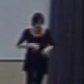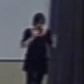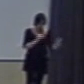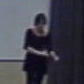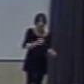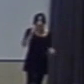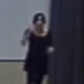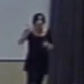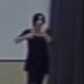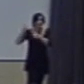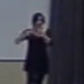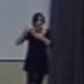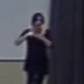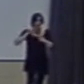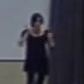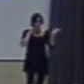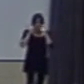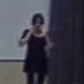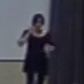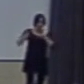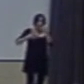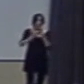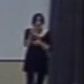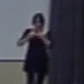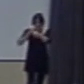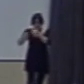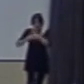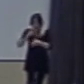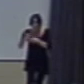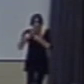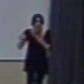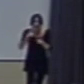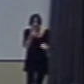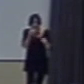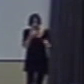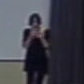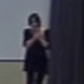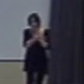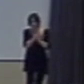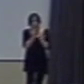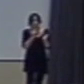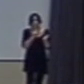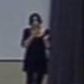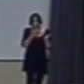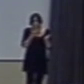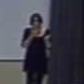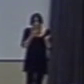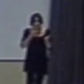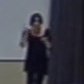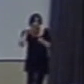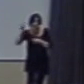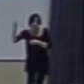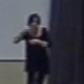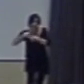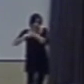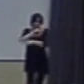la competència i aleshores afegir alguna cosa per sumar. No? Li estan dient al Guardian això, jo soc la BBC i també m'ho han dit, per tant, m'ho han dit a més en un altre lloc, per tant,